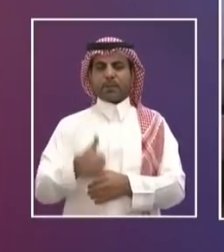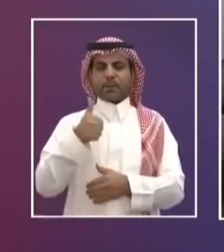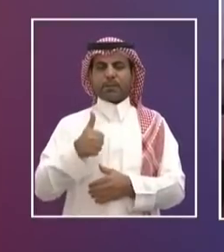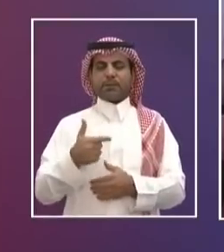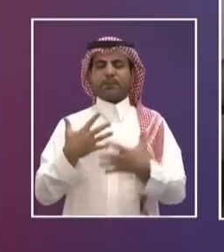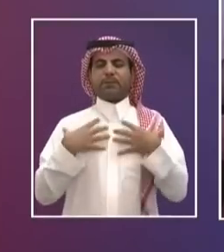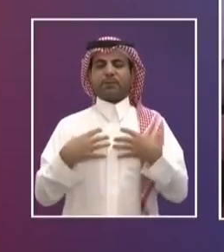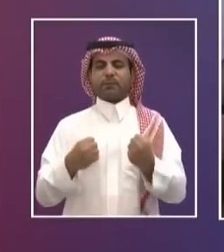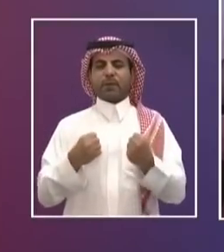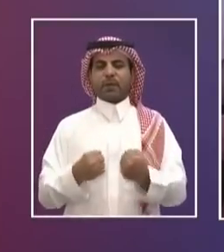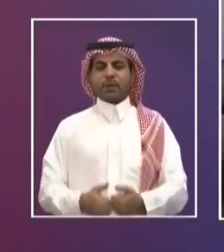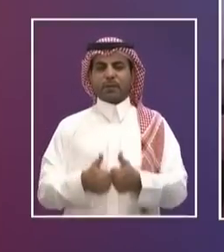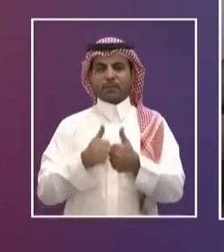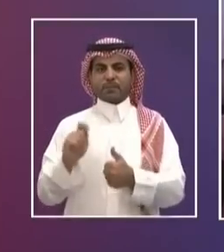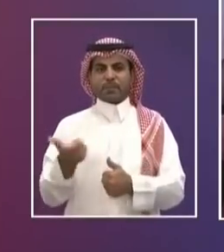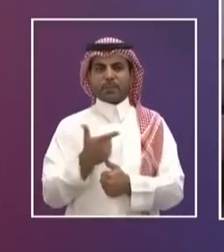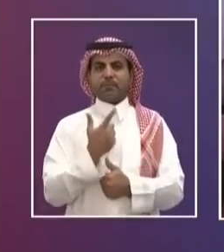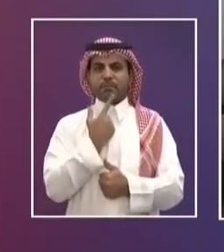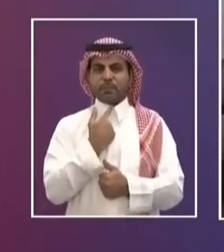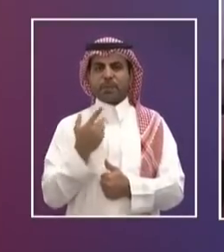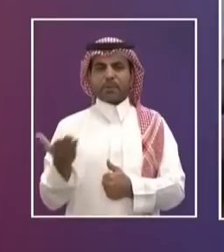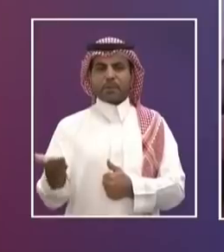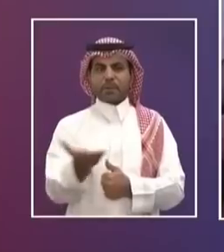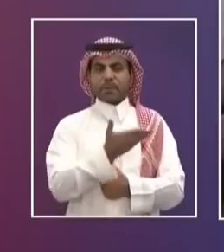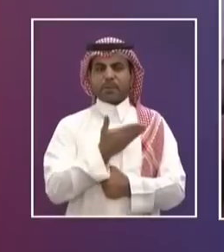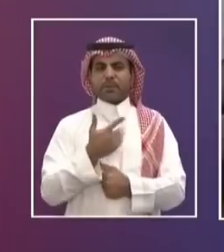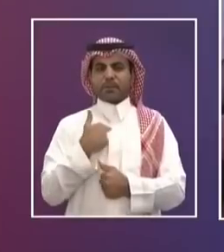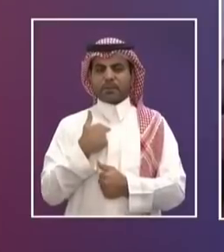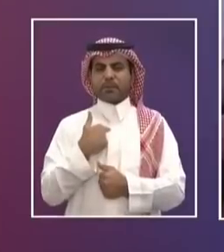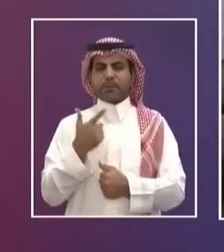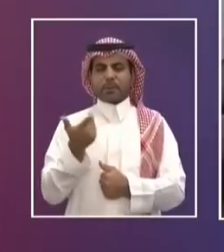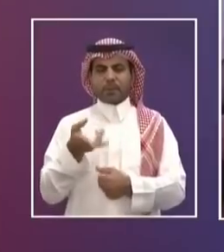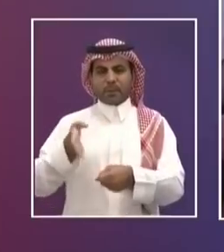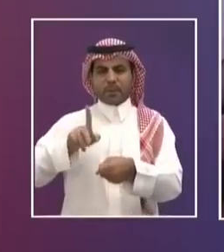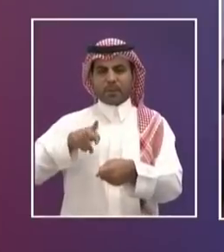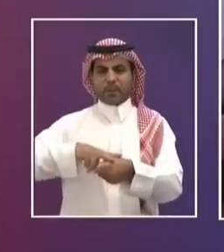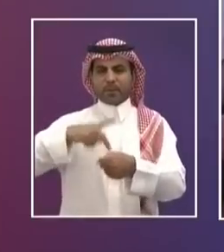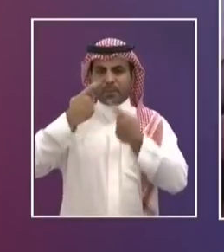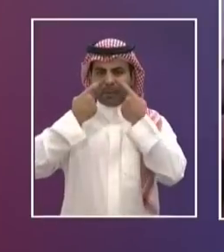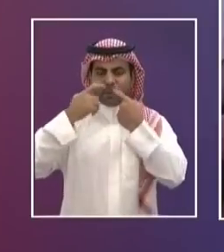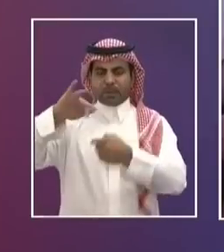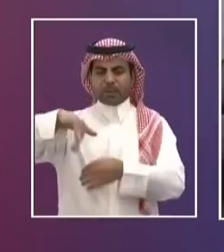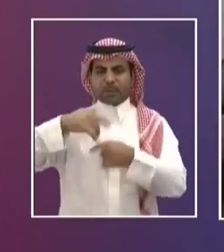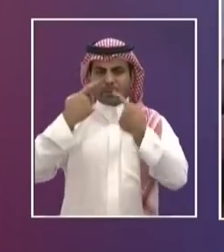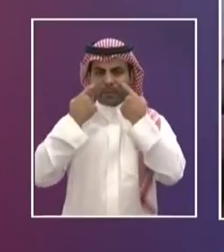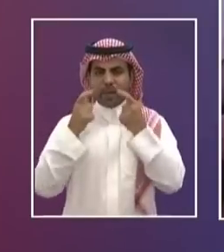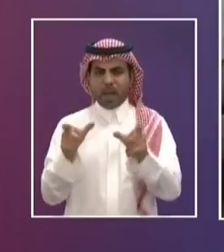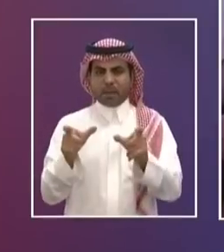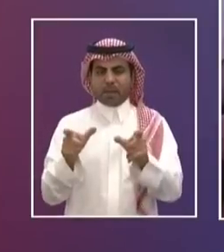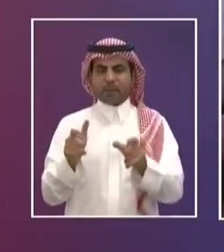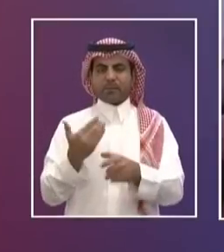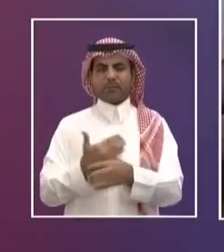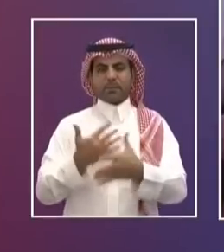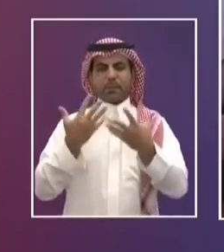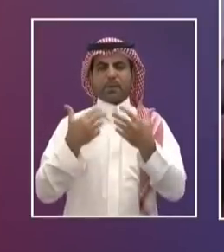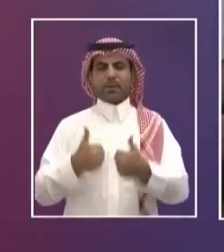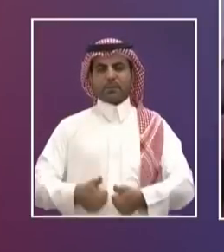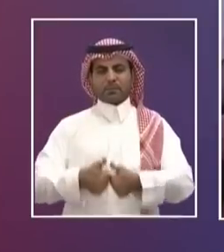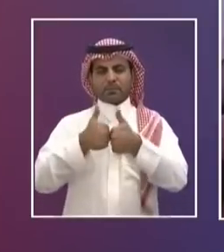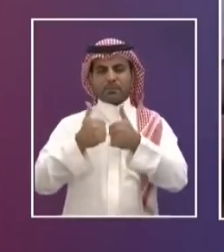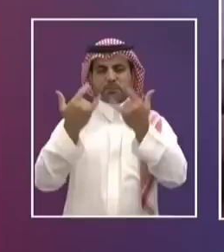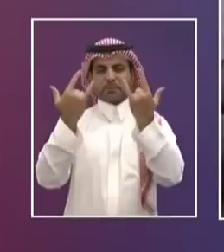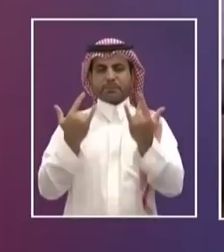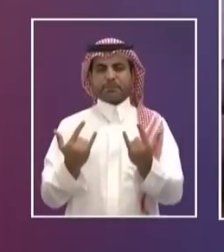الشفاء العاجل، وأتمنى أيضا أننا رجوعنا وعودتنا للحياة تكون